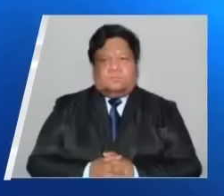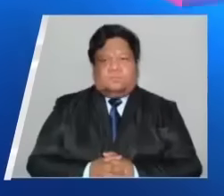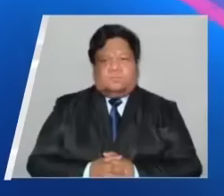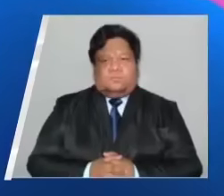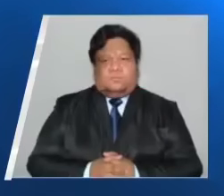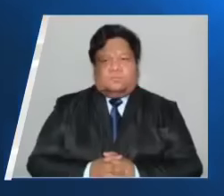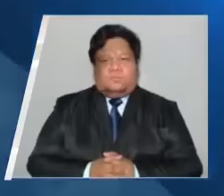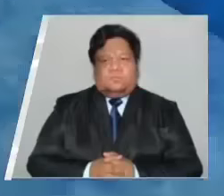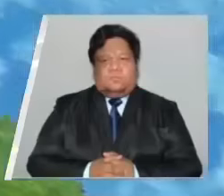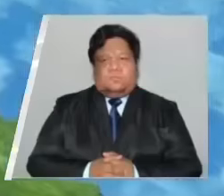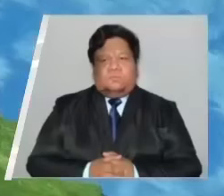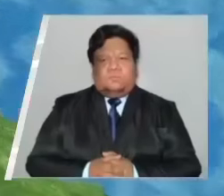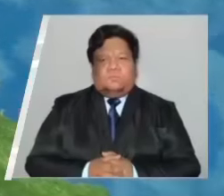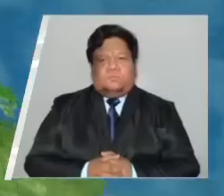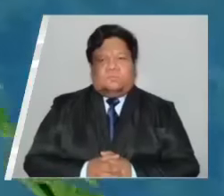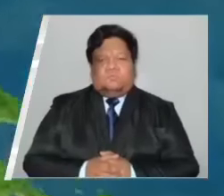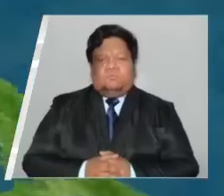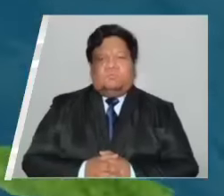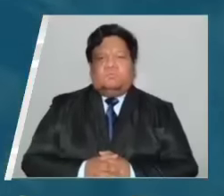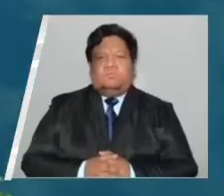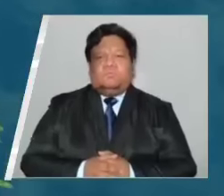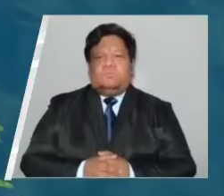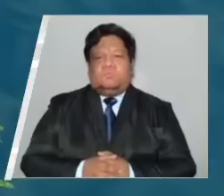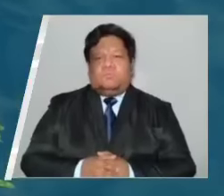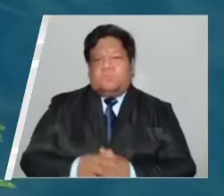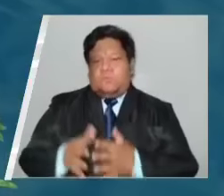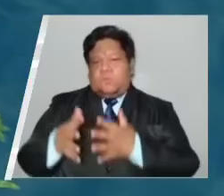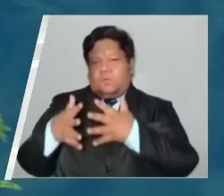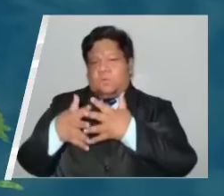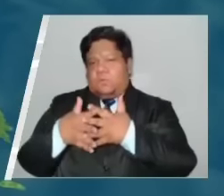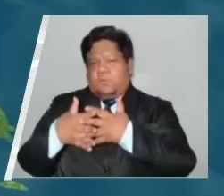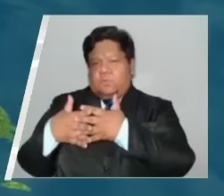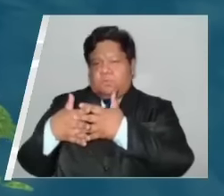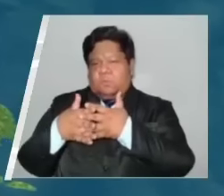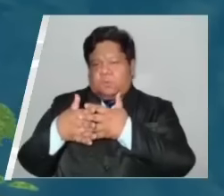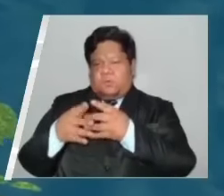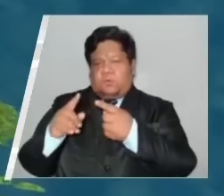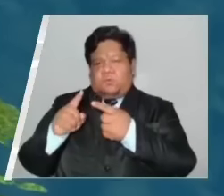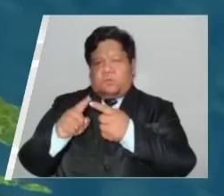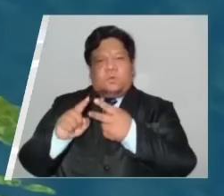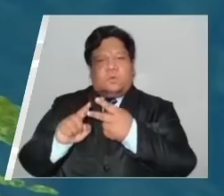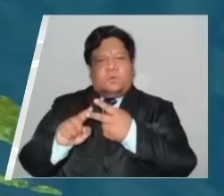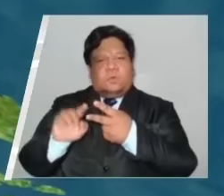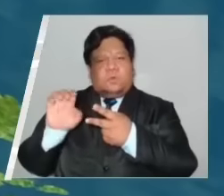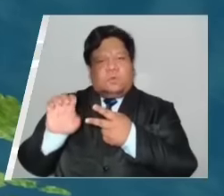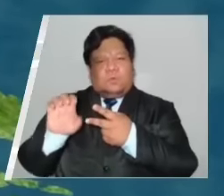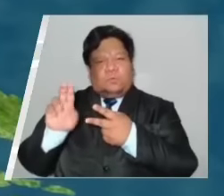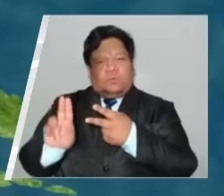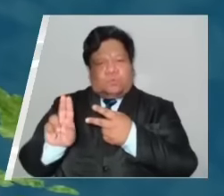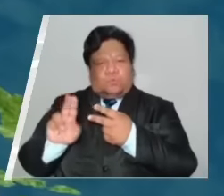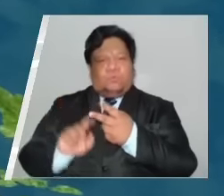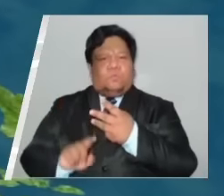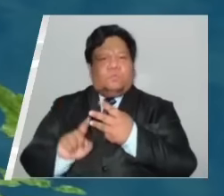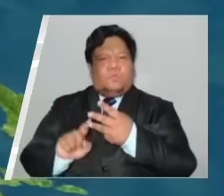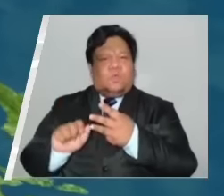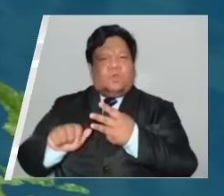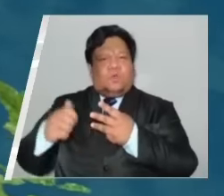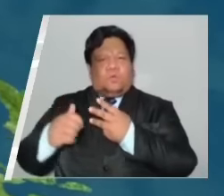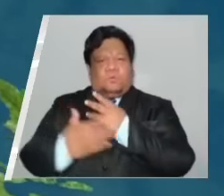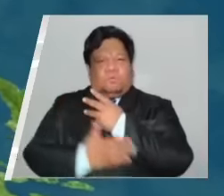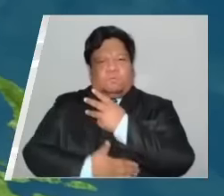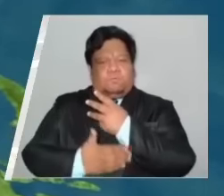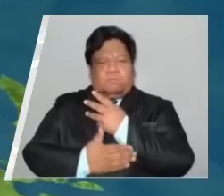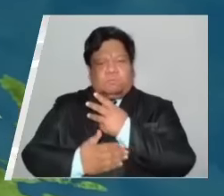Nagpayag na ng pagkabahala ang Amerika, European Union at iba pang bansa sa mga panibagong insidente ng panghaharas ng